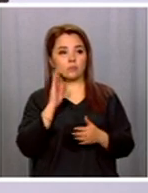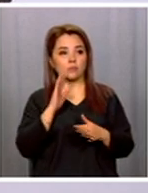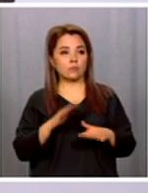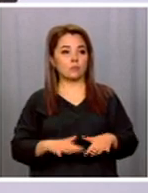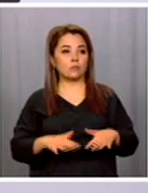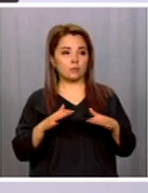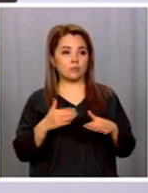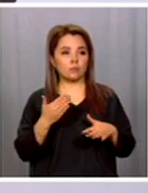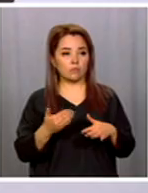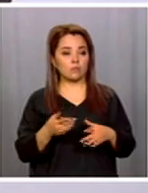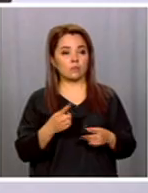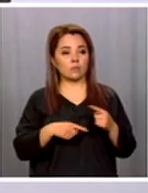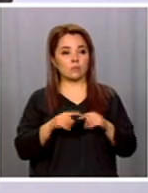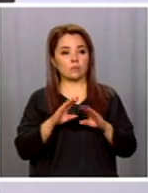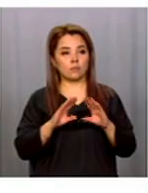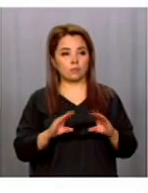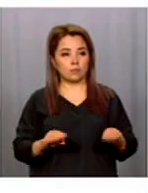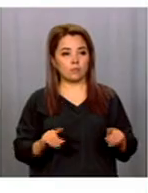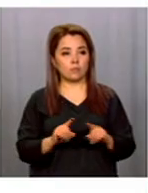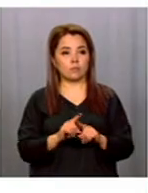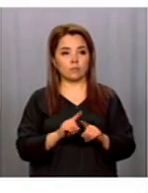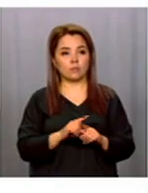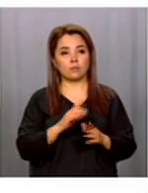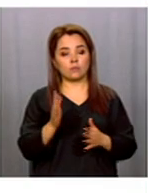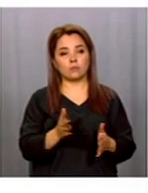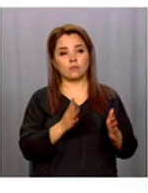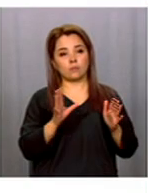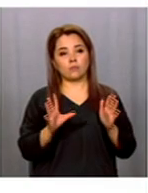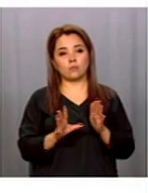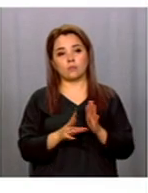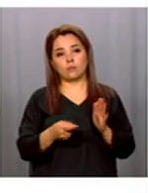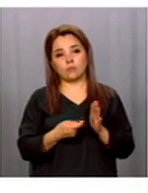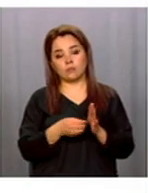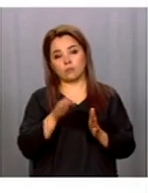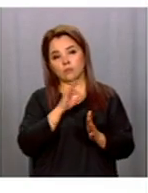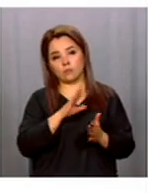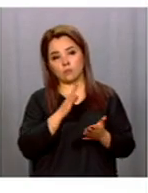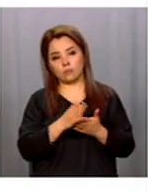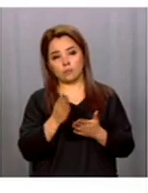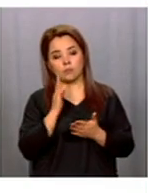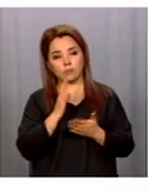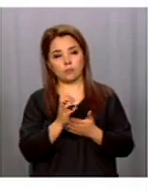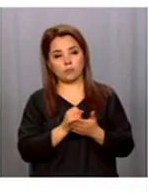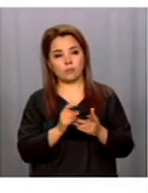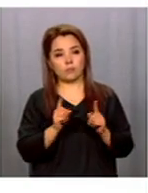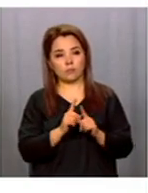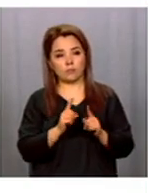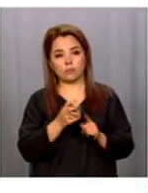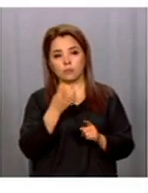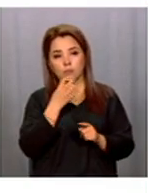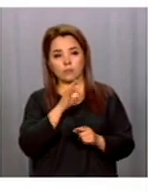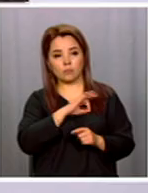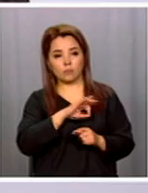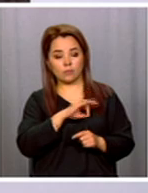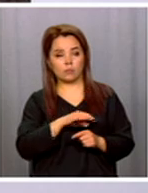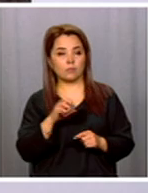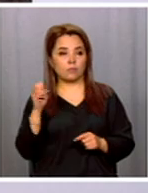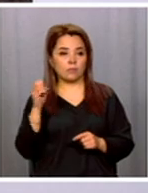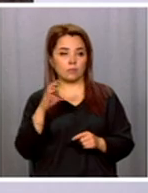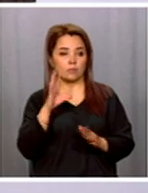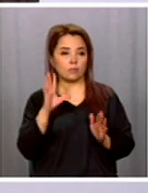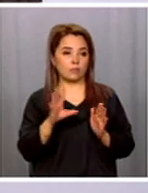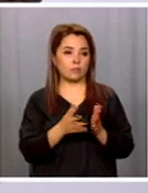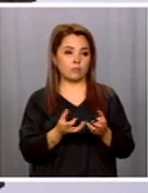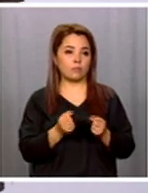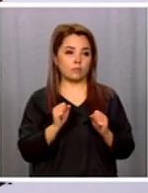мен қайтуы, және де жел қуатын пайдаланатын, сонымен қатар жер қойнауының жылуын пайдалана отырып балама энергия көздерін алуға